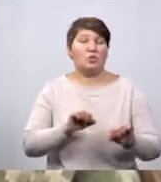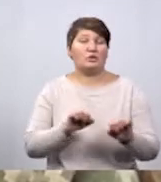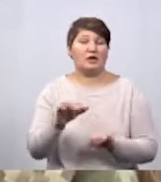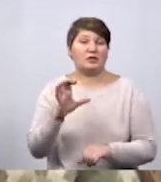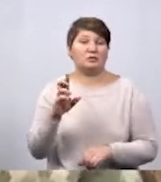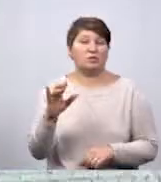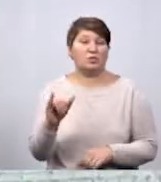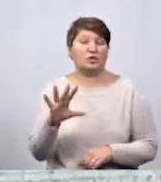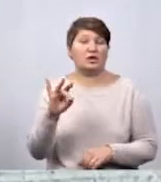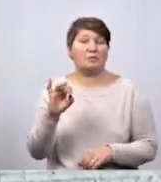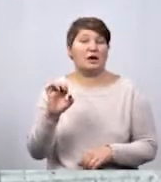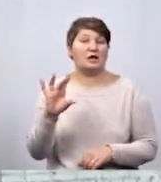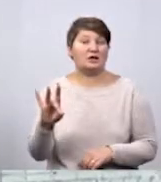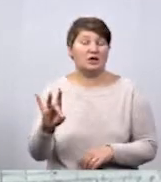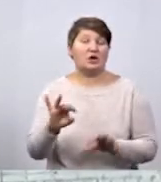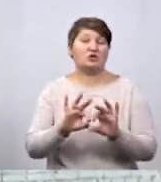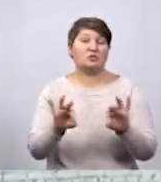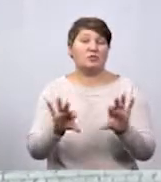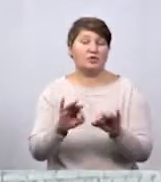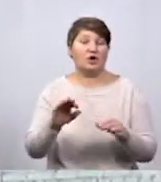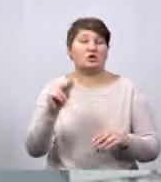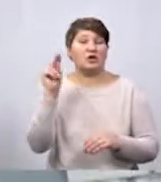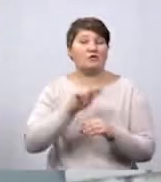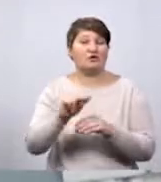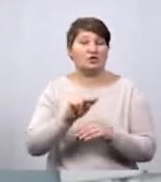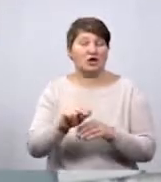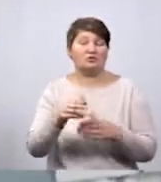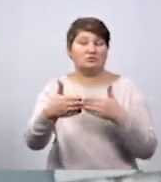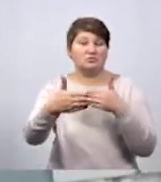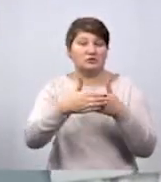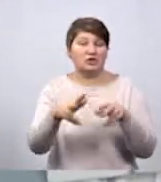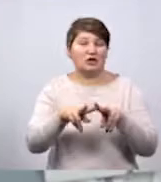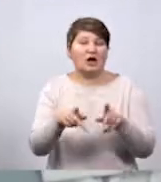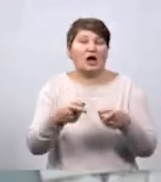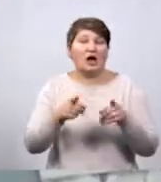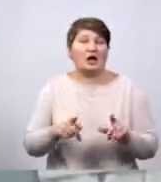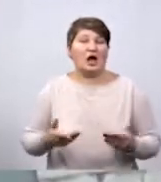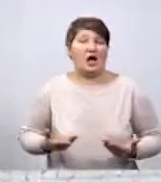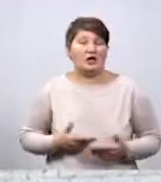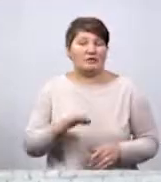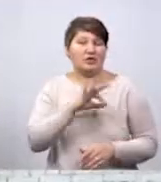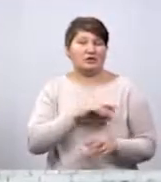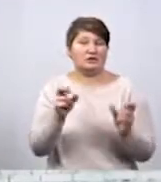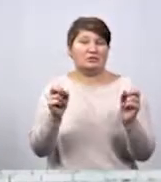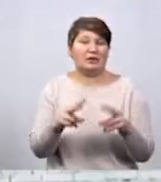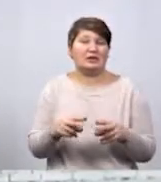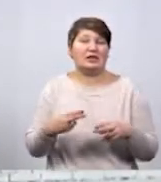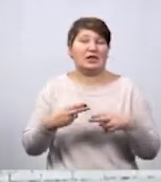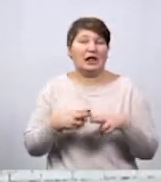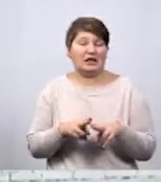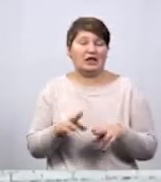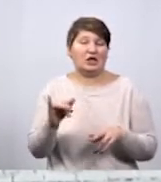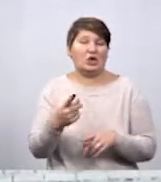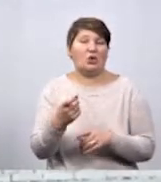Ремер розповідає, що навчання відбулися в умовах максимально наближених до реальних з використанням спеціальної техніки та озброєння.